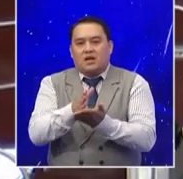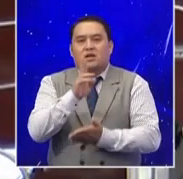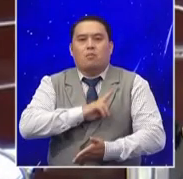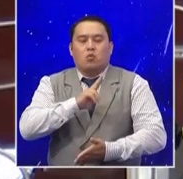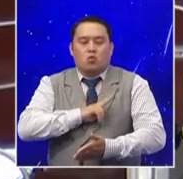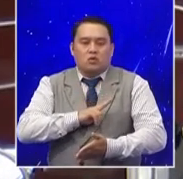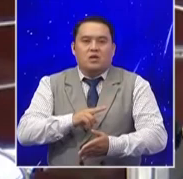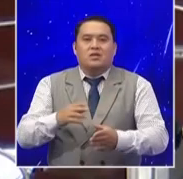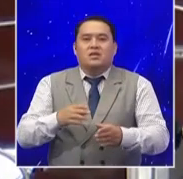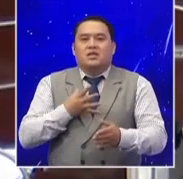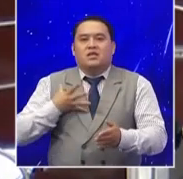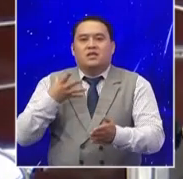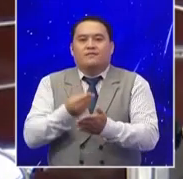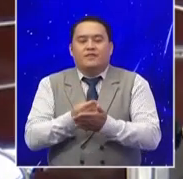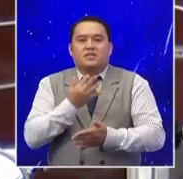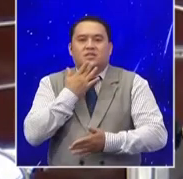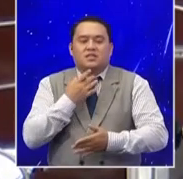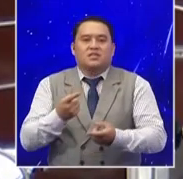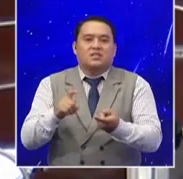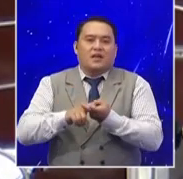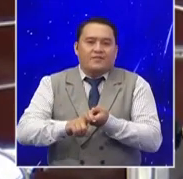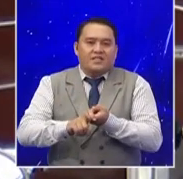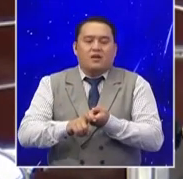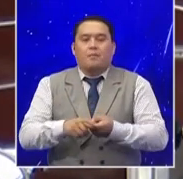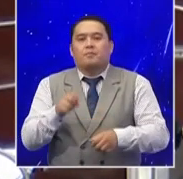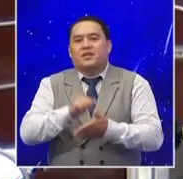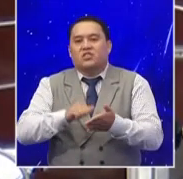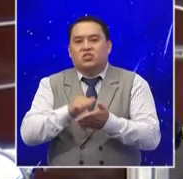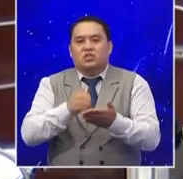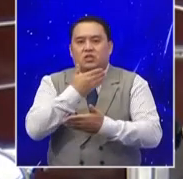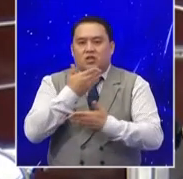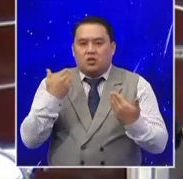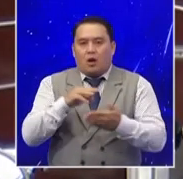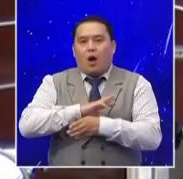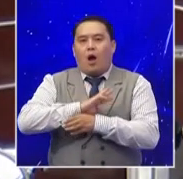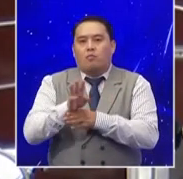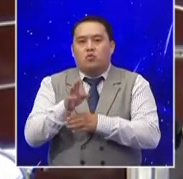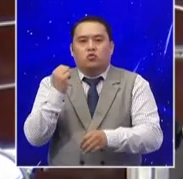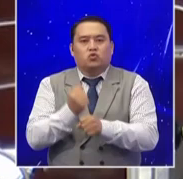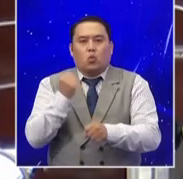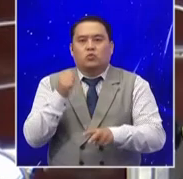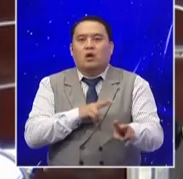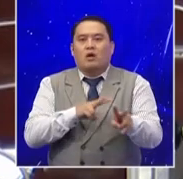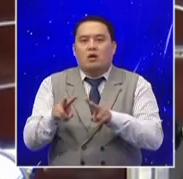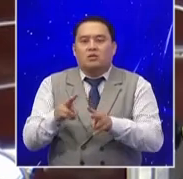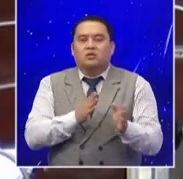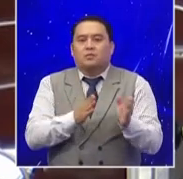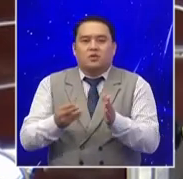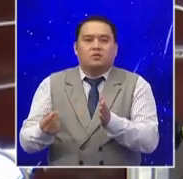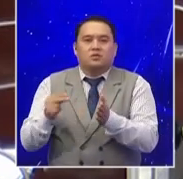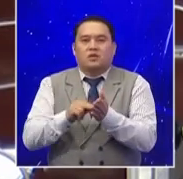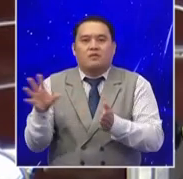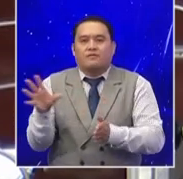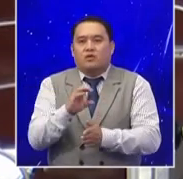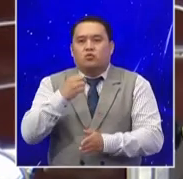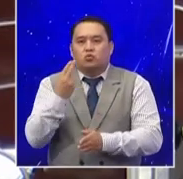над снижением импортозависимости. Причин для повышения цен нет. Будет обеспечен жесткий контроль за стабильностью цен по всем